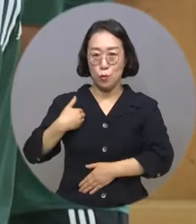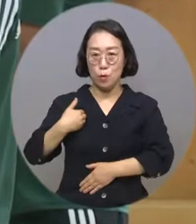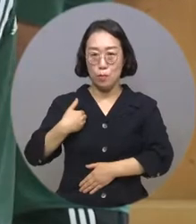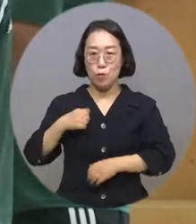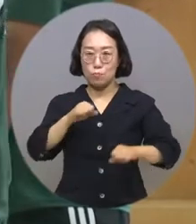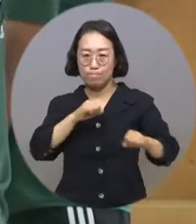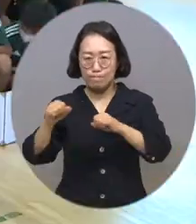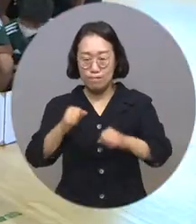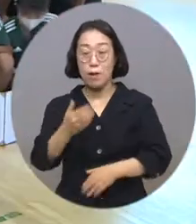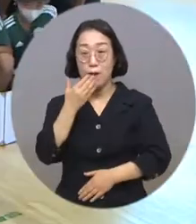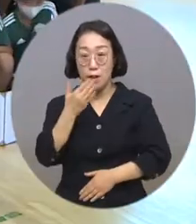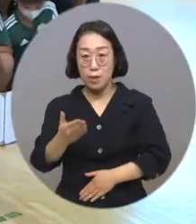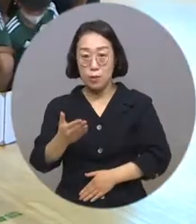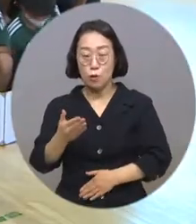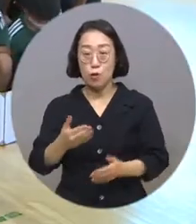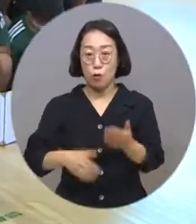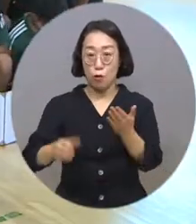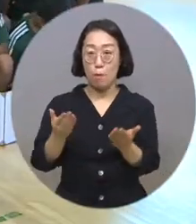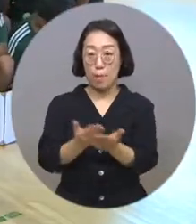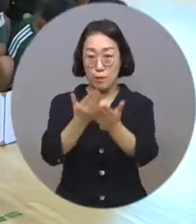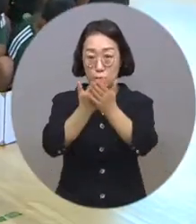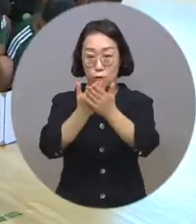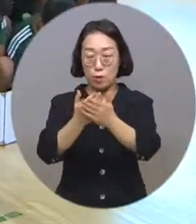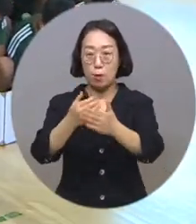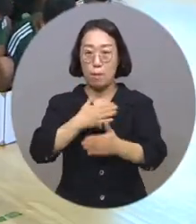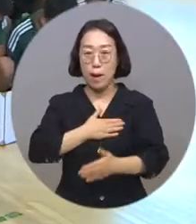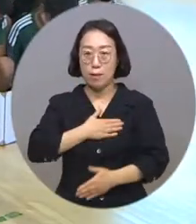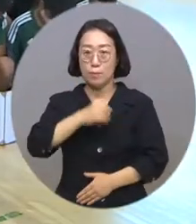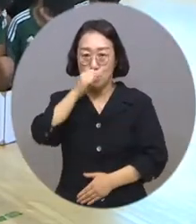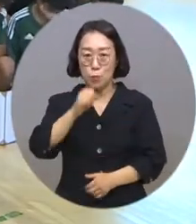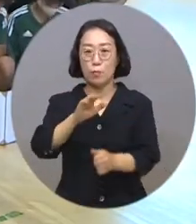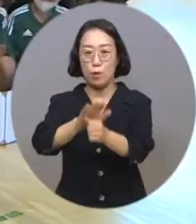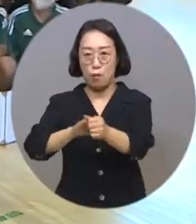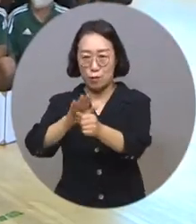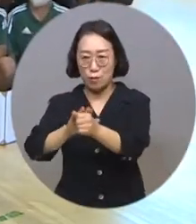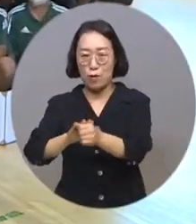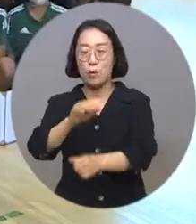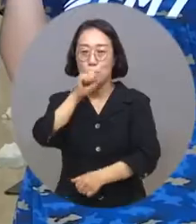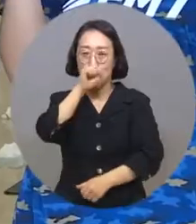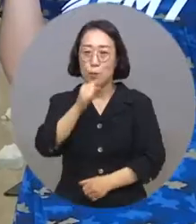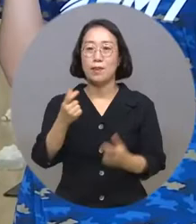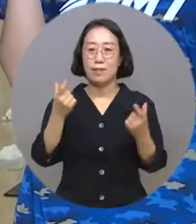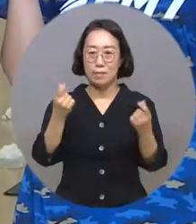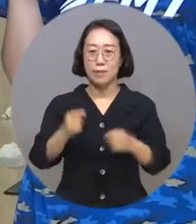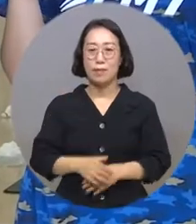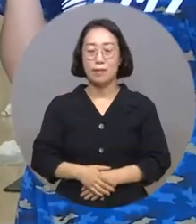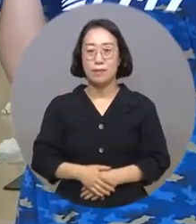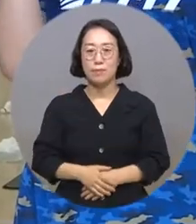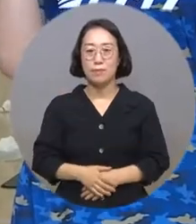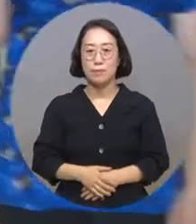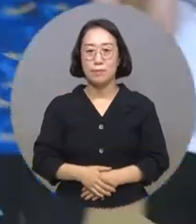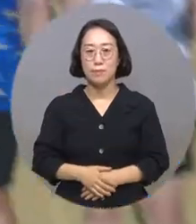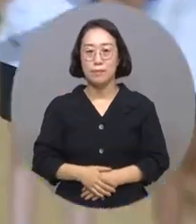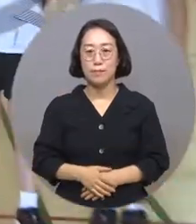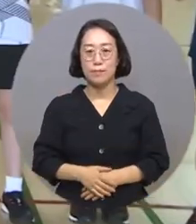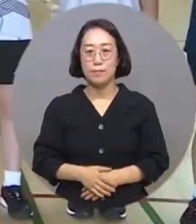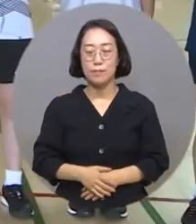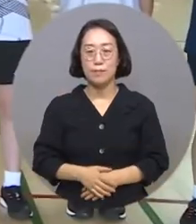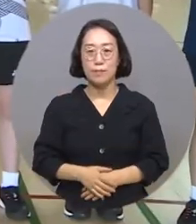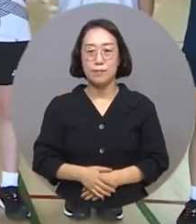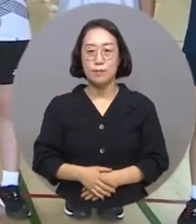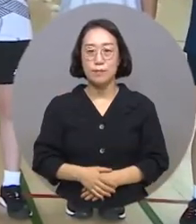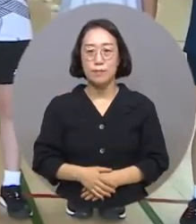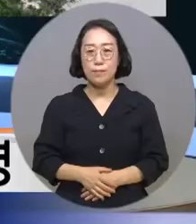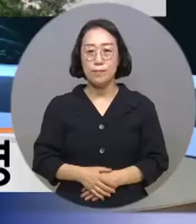있도록 하여 기량 향상과 사기 증진의 보탬이 되기를 기대합니다. 복지TV 전북방송